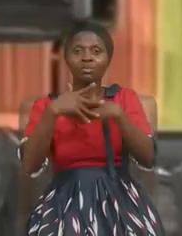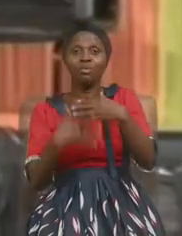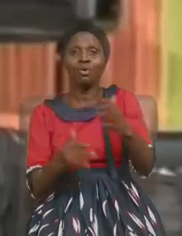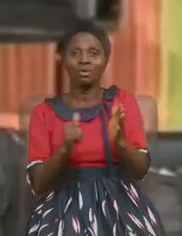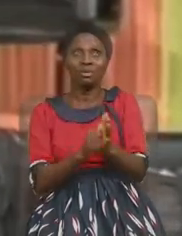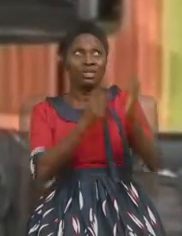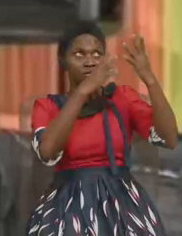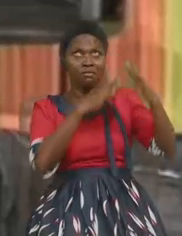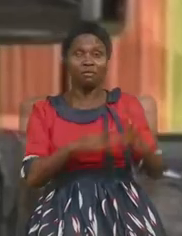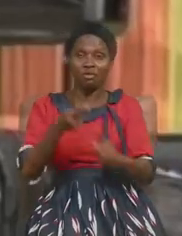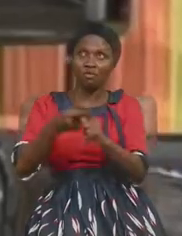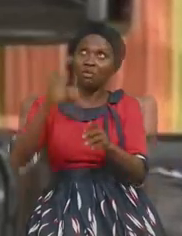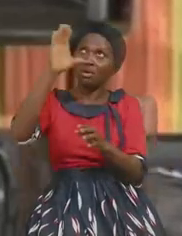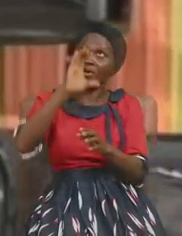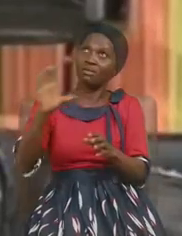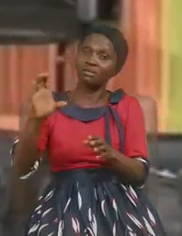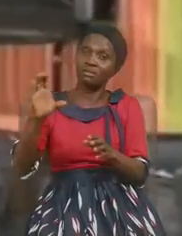calvaire